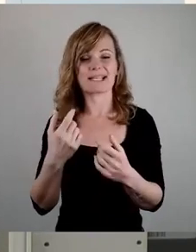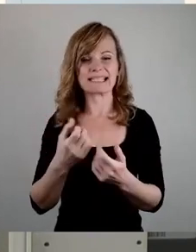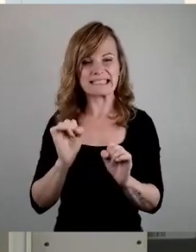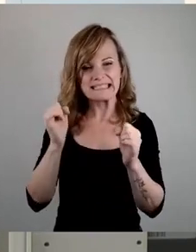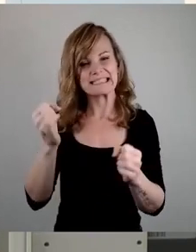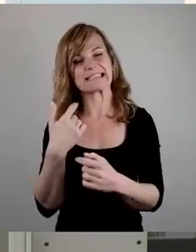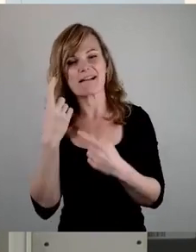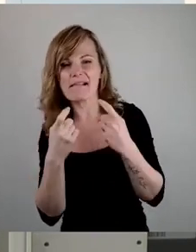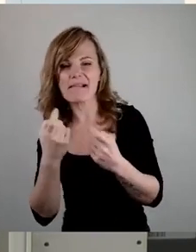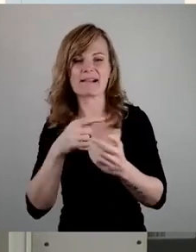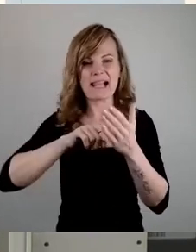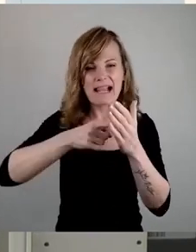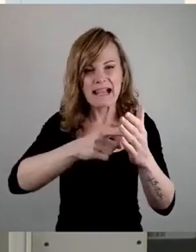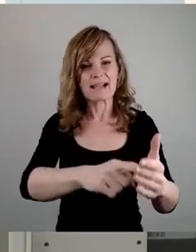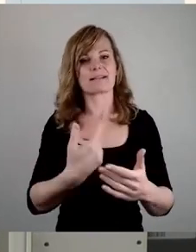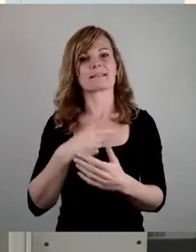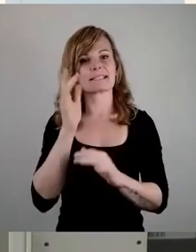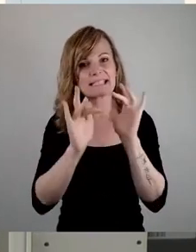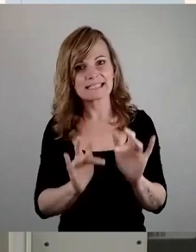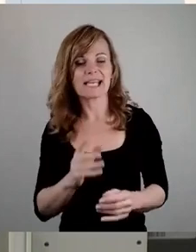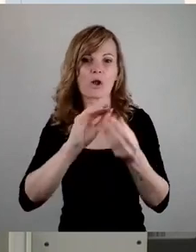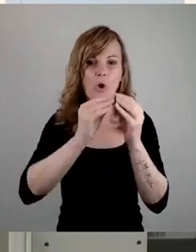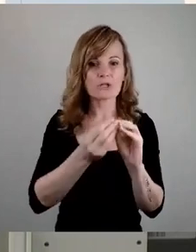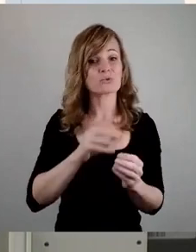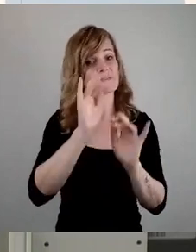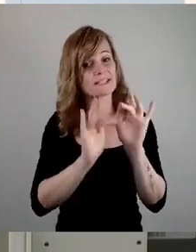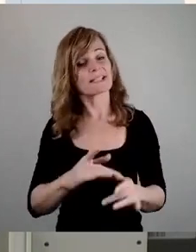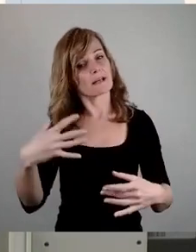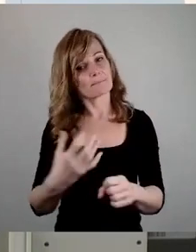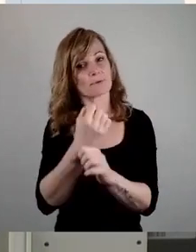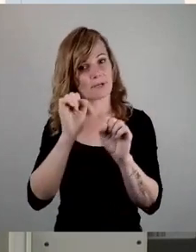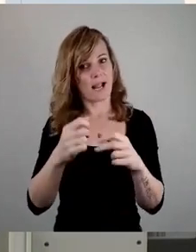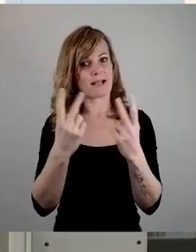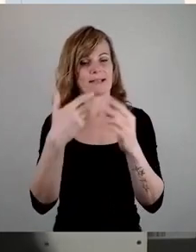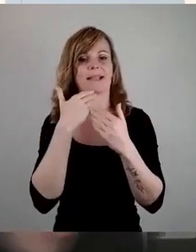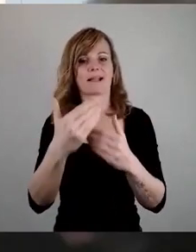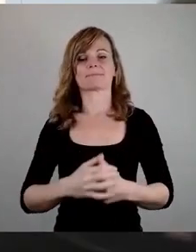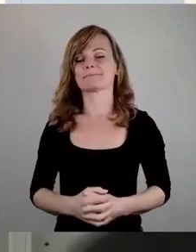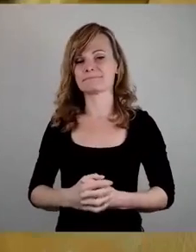Nörgeln und mit konstruktiver Kritik auch was erreichen. Dankeschön.